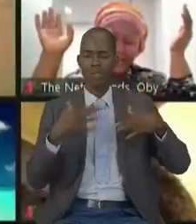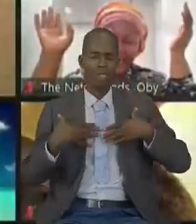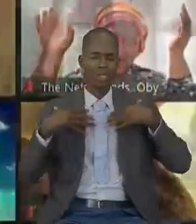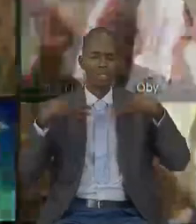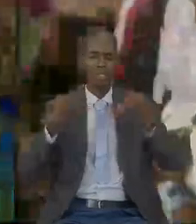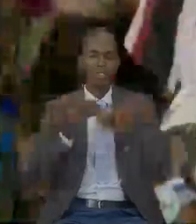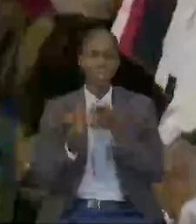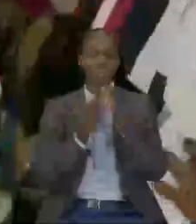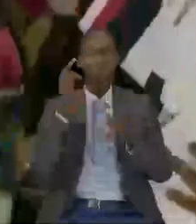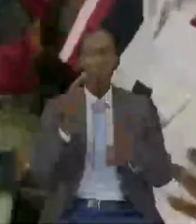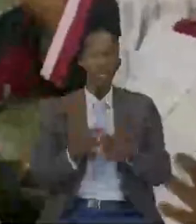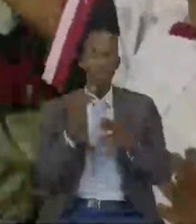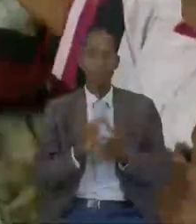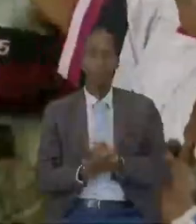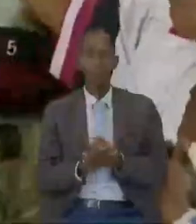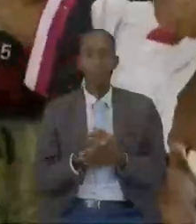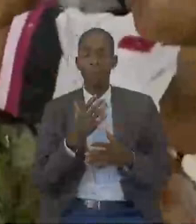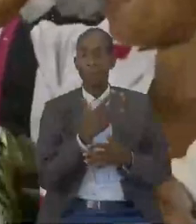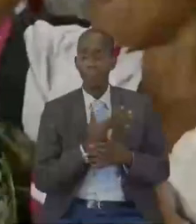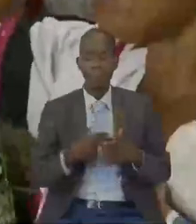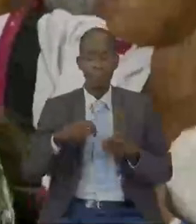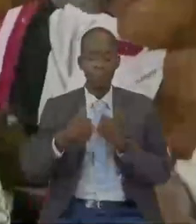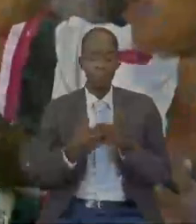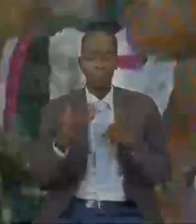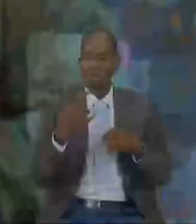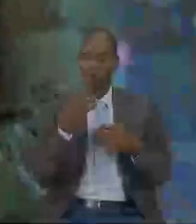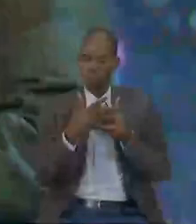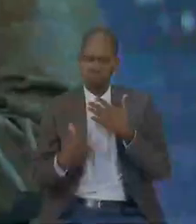Jésus. Ulcère, sois guéri au nom de Jésus.